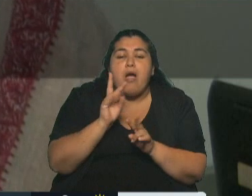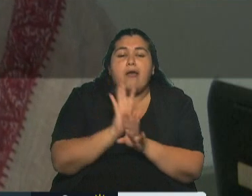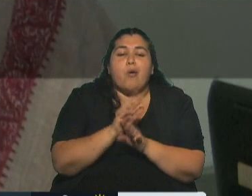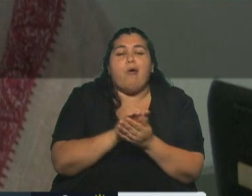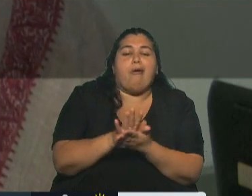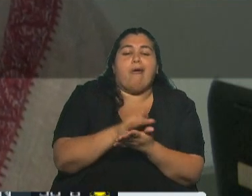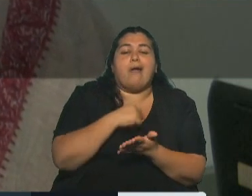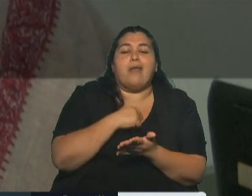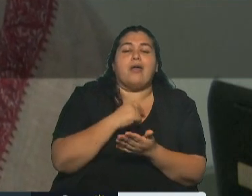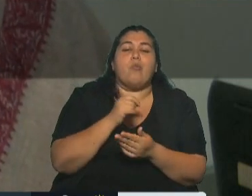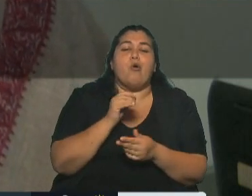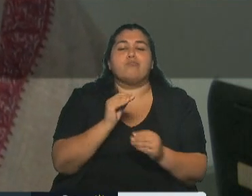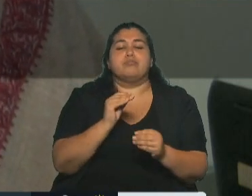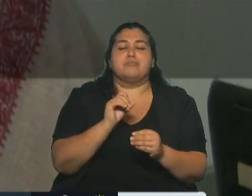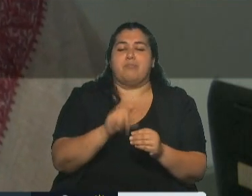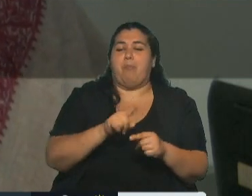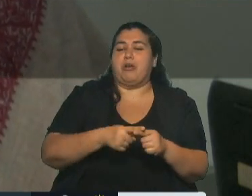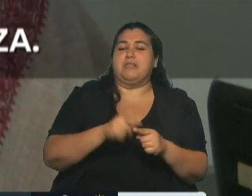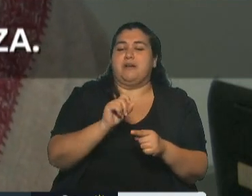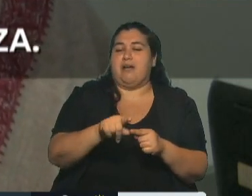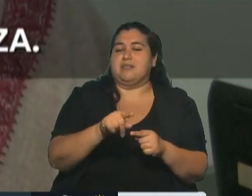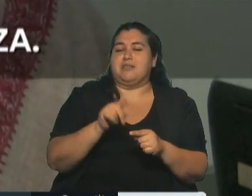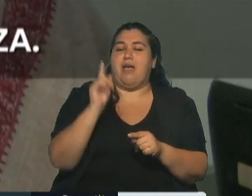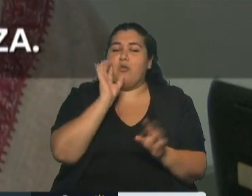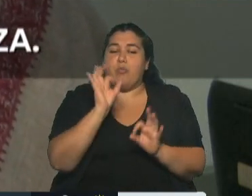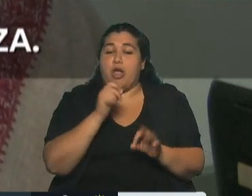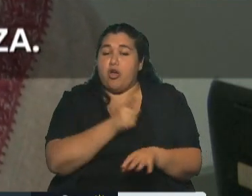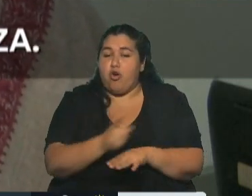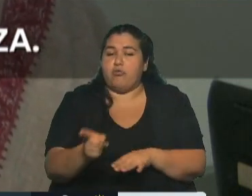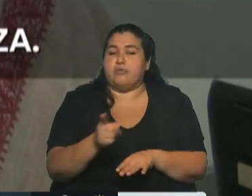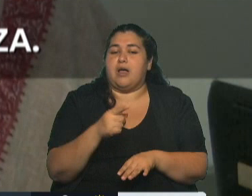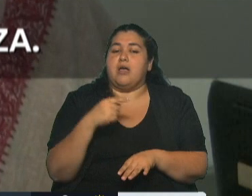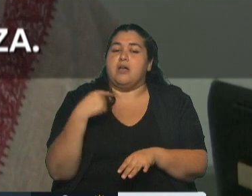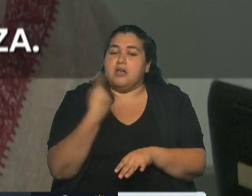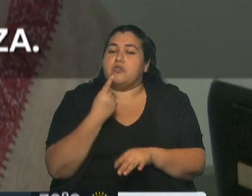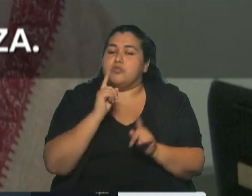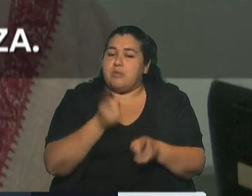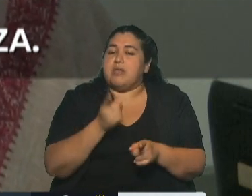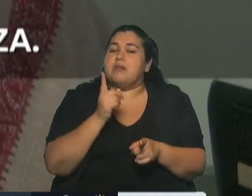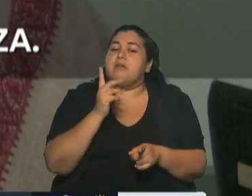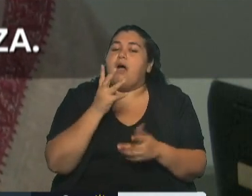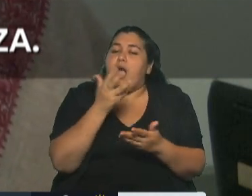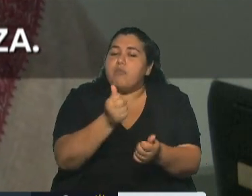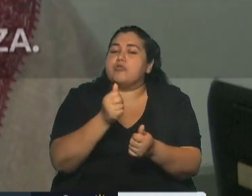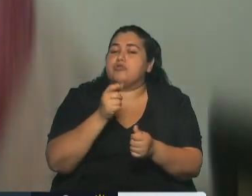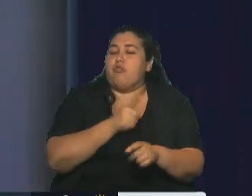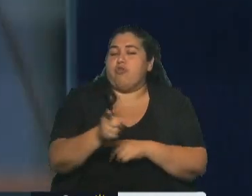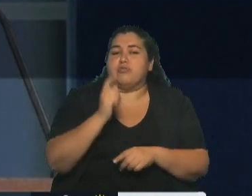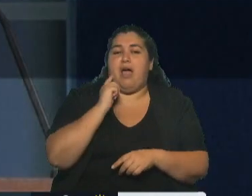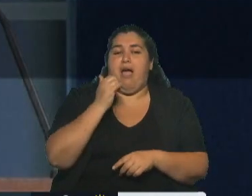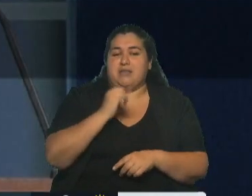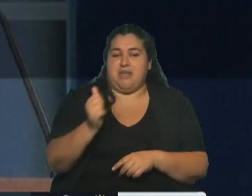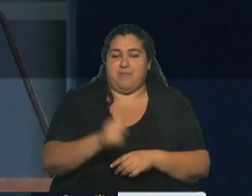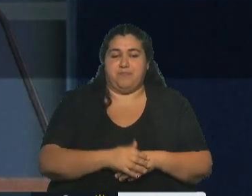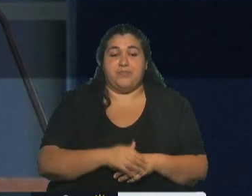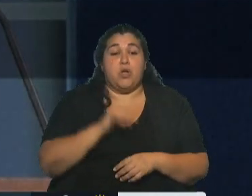التصنيف كابتزاز لكل من يخالف توجهاتها ويقف معارضا لسياساتها ومنها دعمها للحرب على غزة. Look,